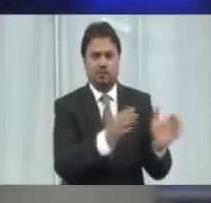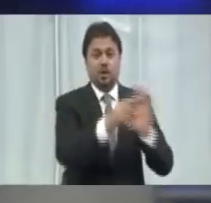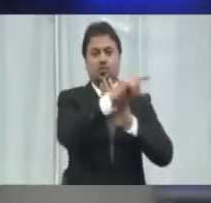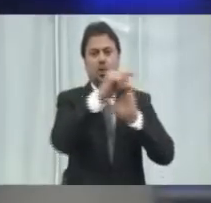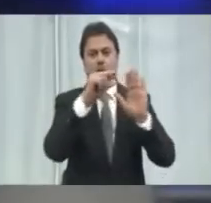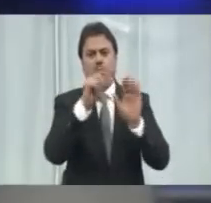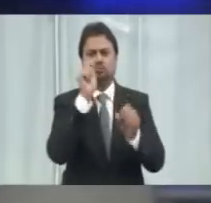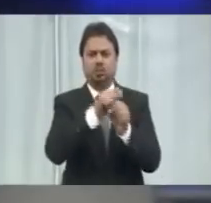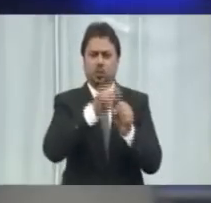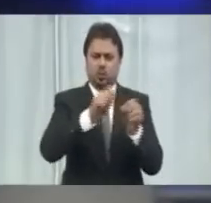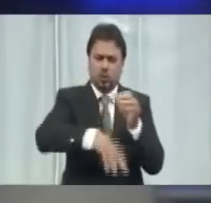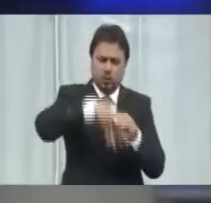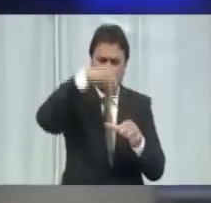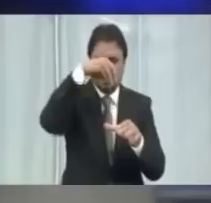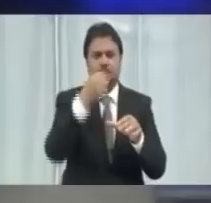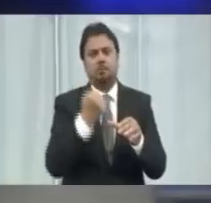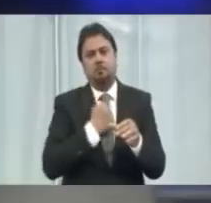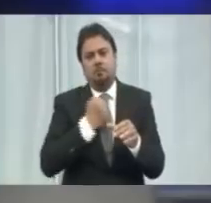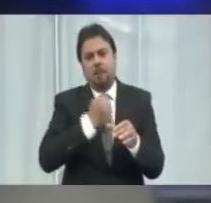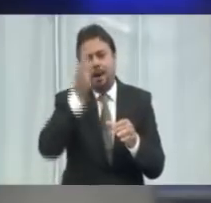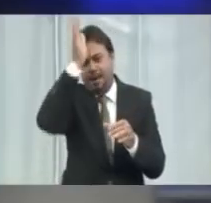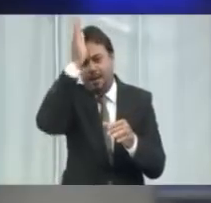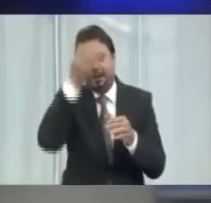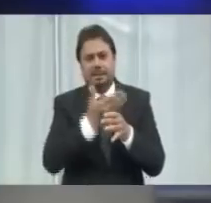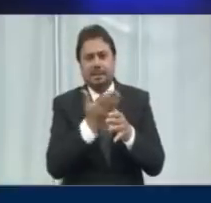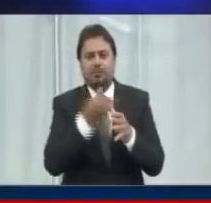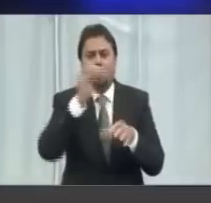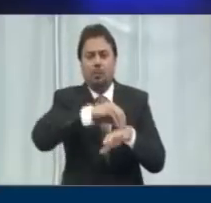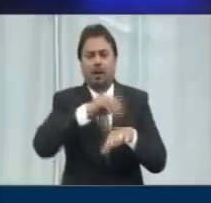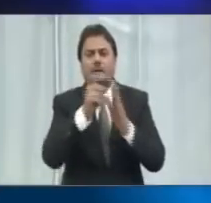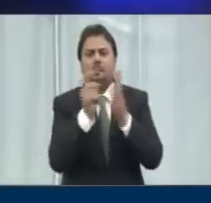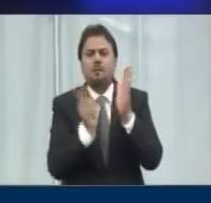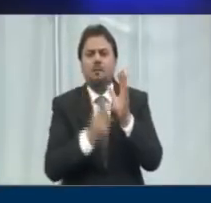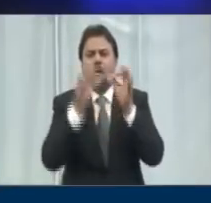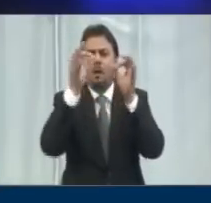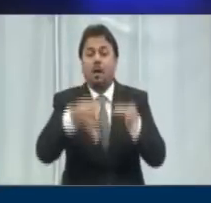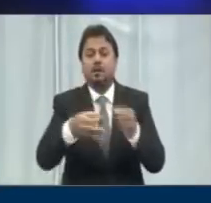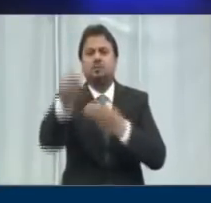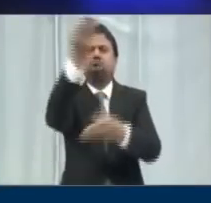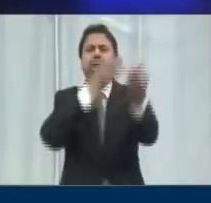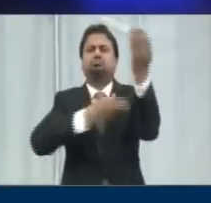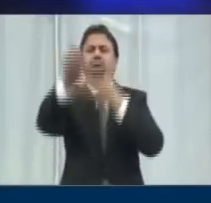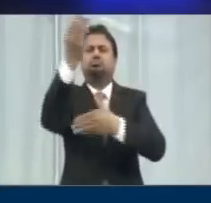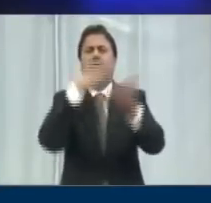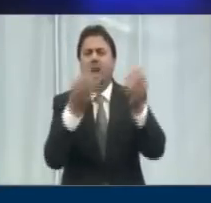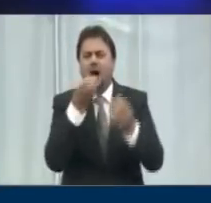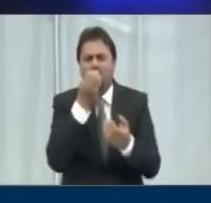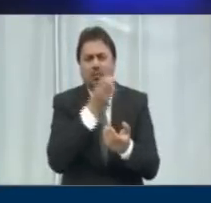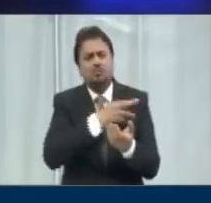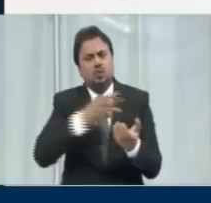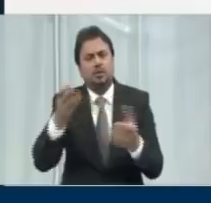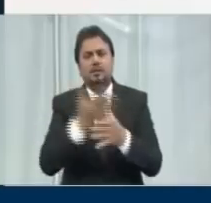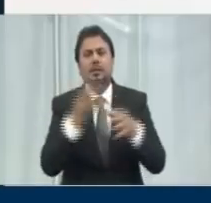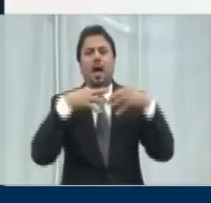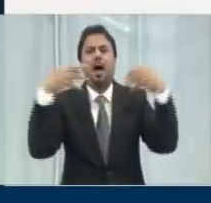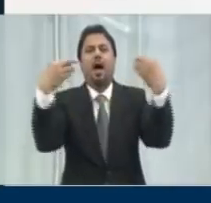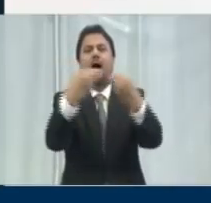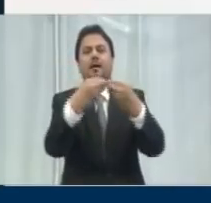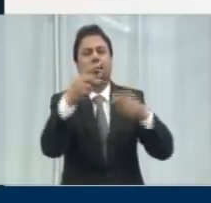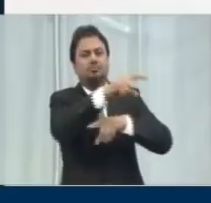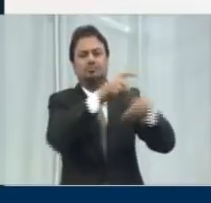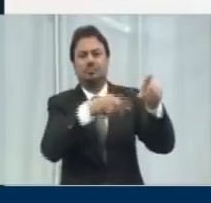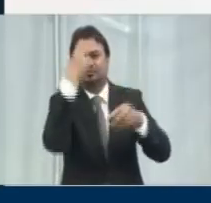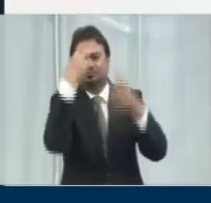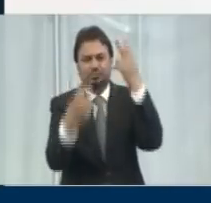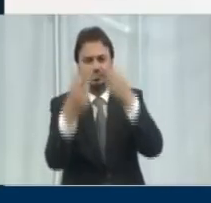في موضوع حماية المنتج المحلي وتفعيل شروط السيطرة النوعية للمواد المستوردة، أعلنت الهيئة العامة للجمارك إتلاف أطنان